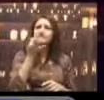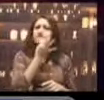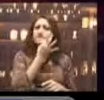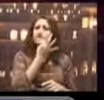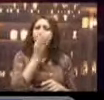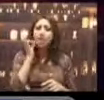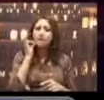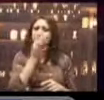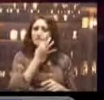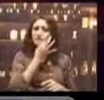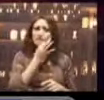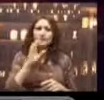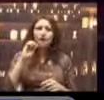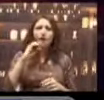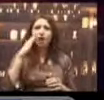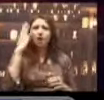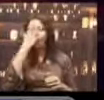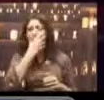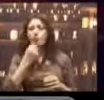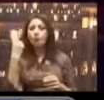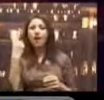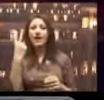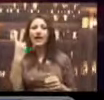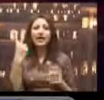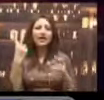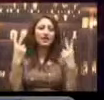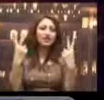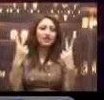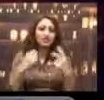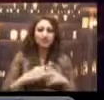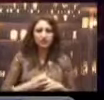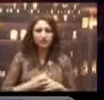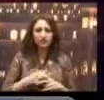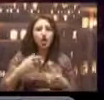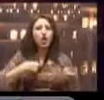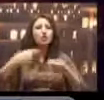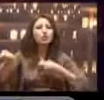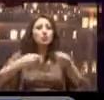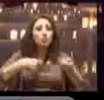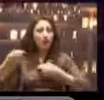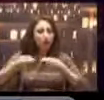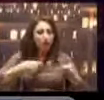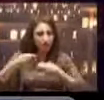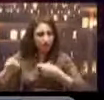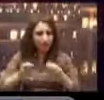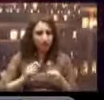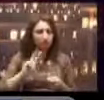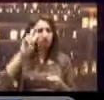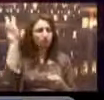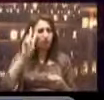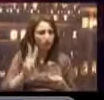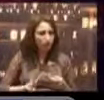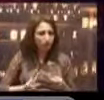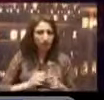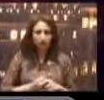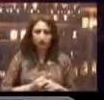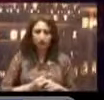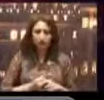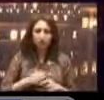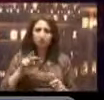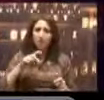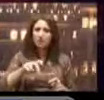له وجهين، انا كنت بحس كده شخصيا، يعني ليه وجه تجاري طبيعي ماشي